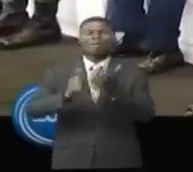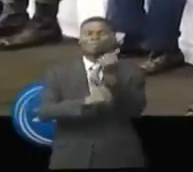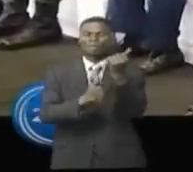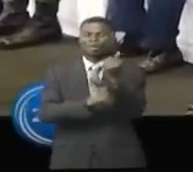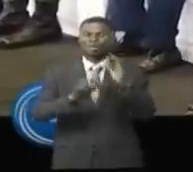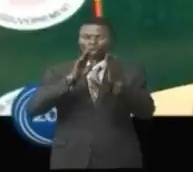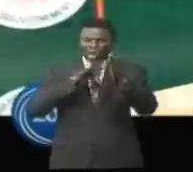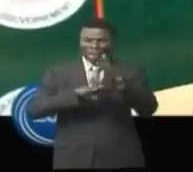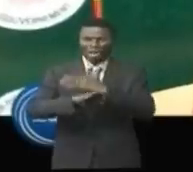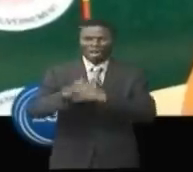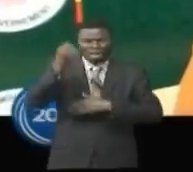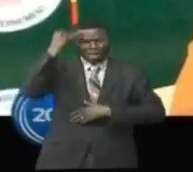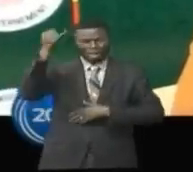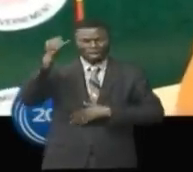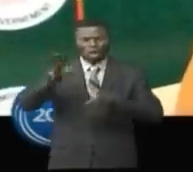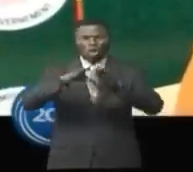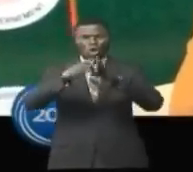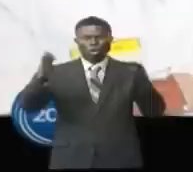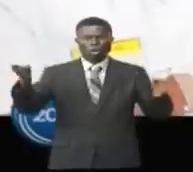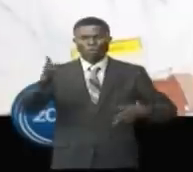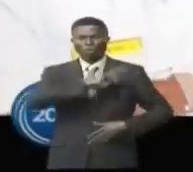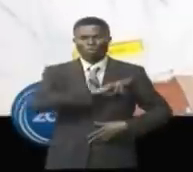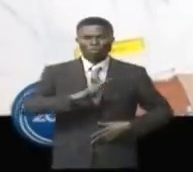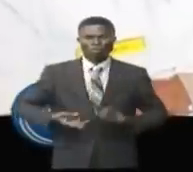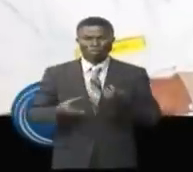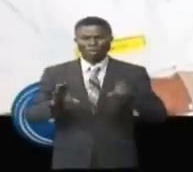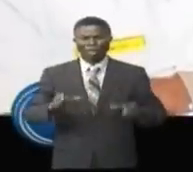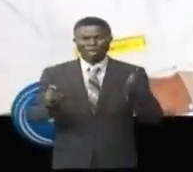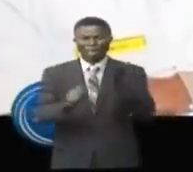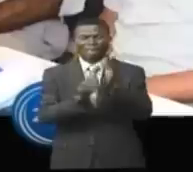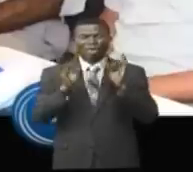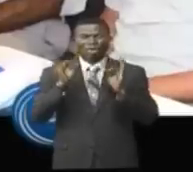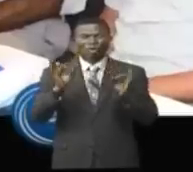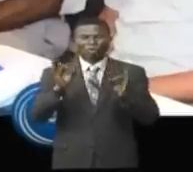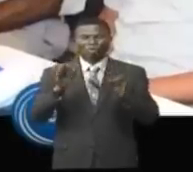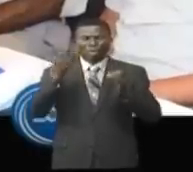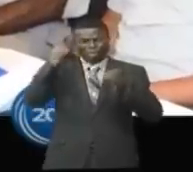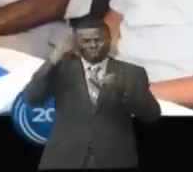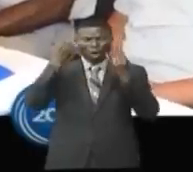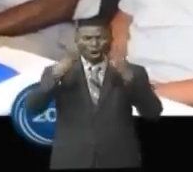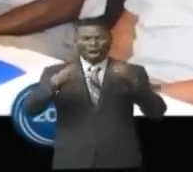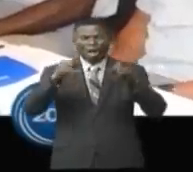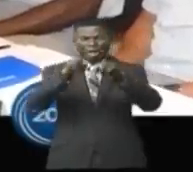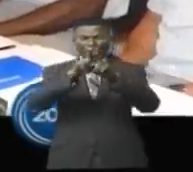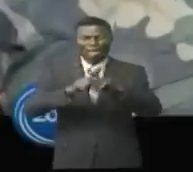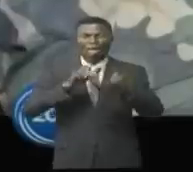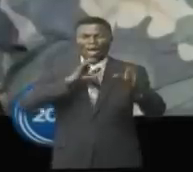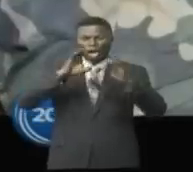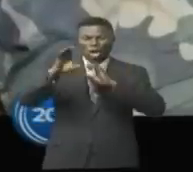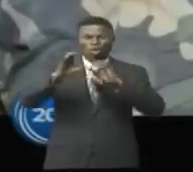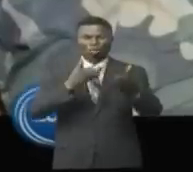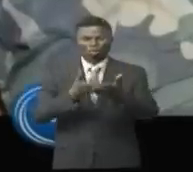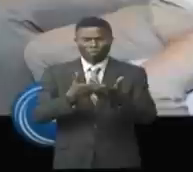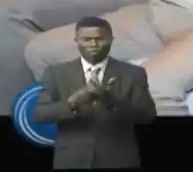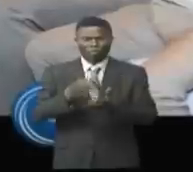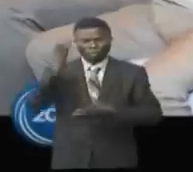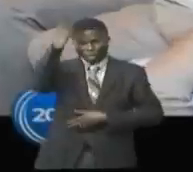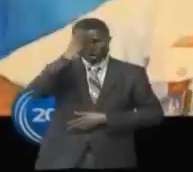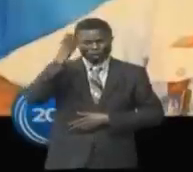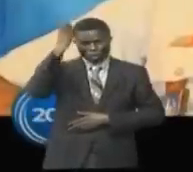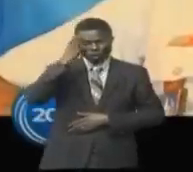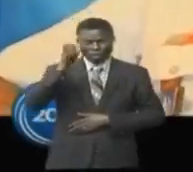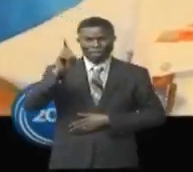le contexte de l'ouverture de la RDC aux nouvelles technologies de l'information et de la communication. Le général